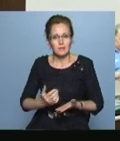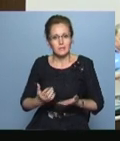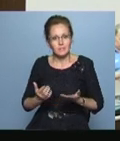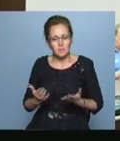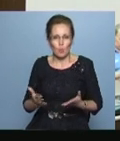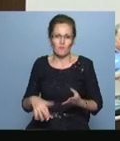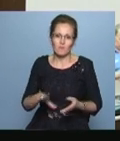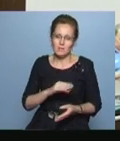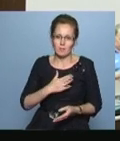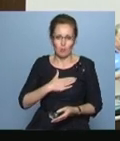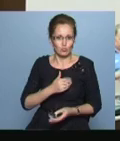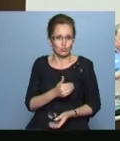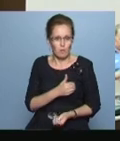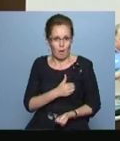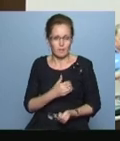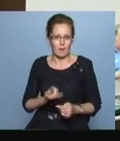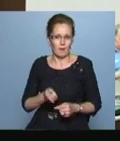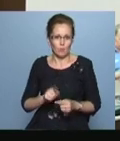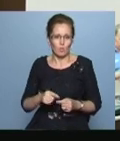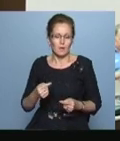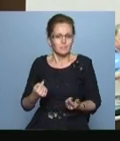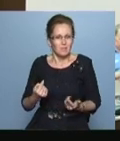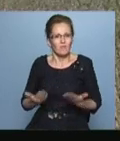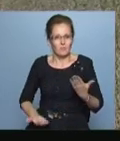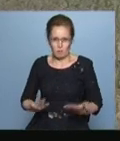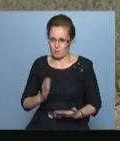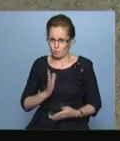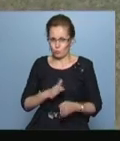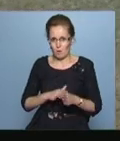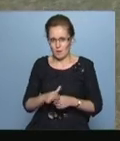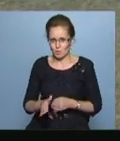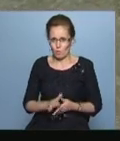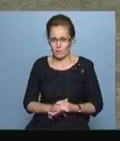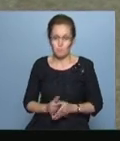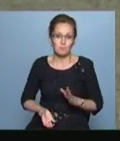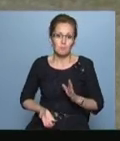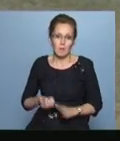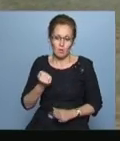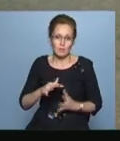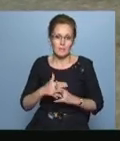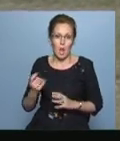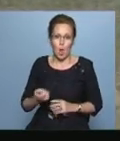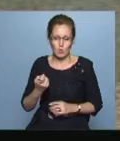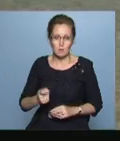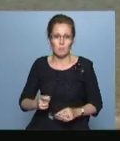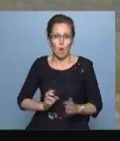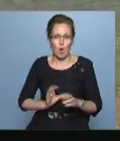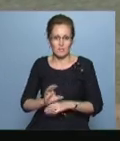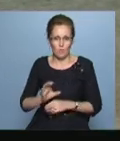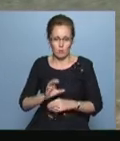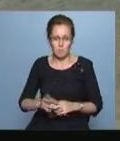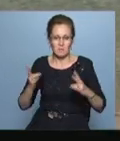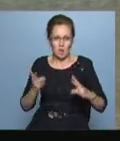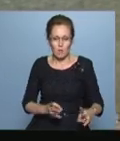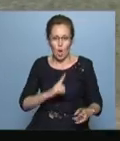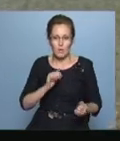все наши желания, которые мы туда отправили, они вряд ли будут реализованы. Поддержка сельхозпроизводителям, пострадавшим от засухи, будет оказана